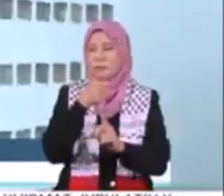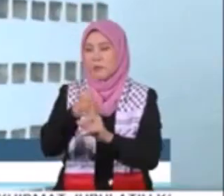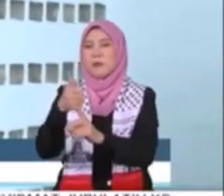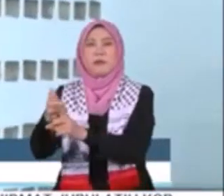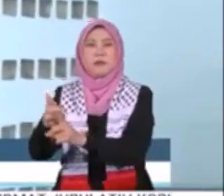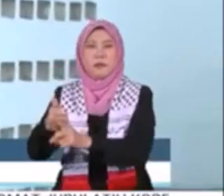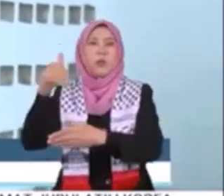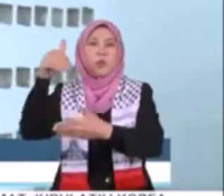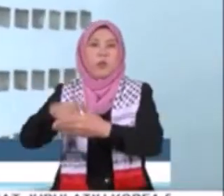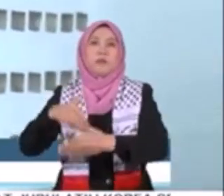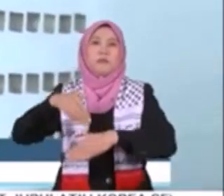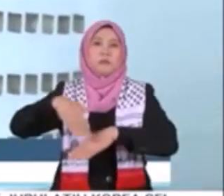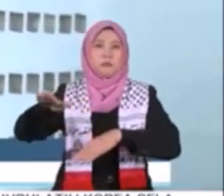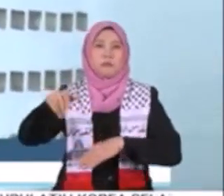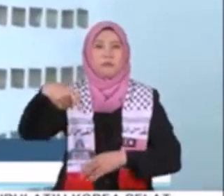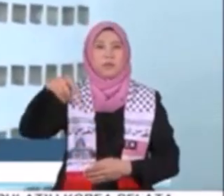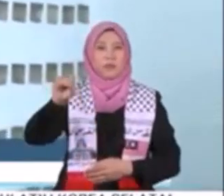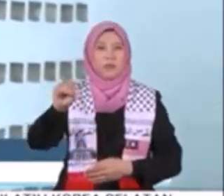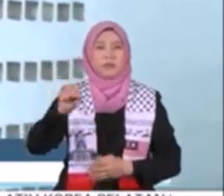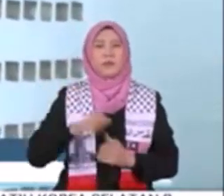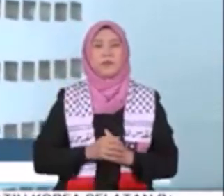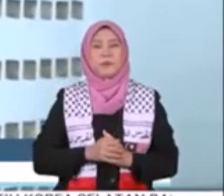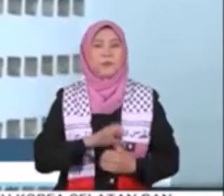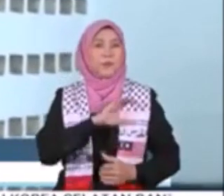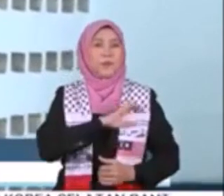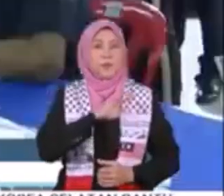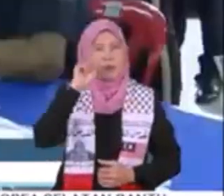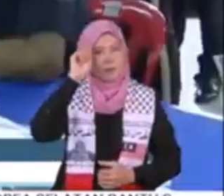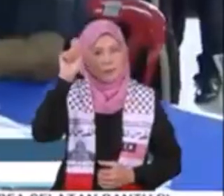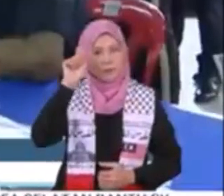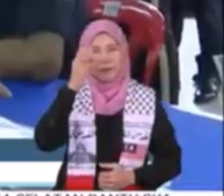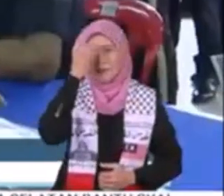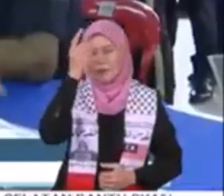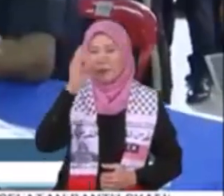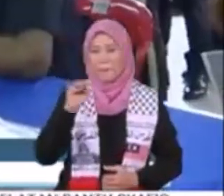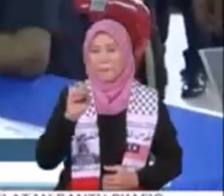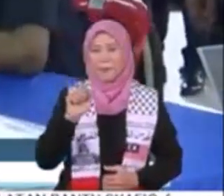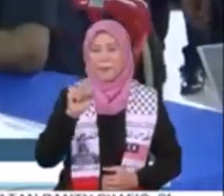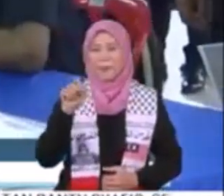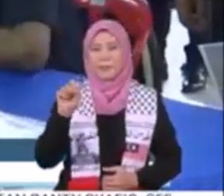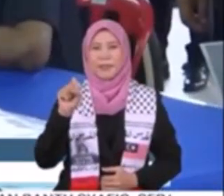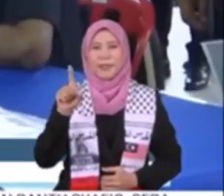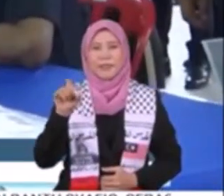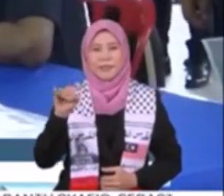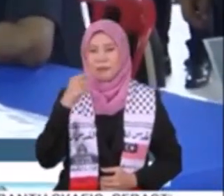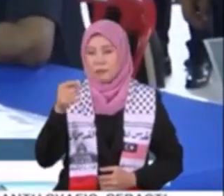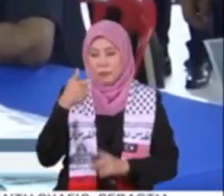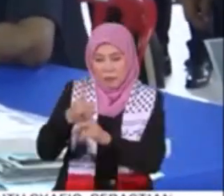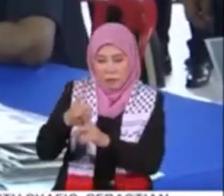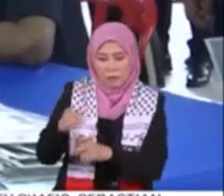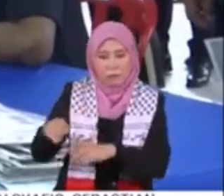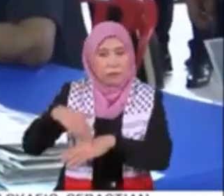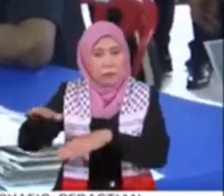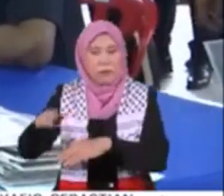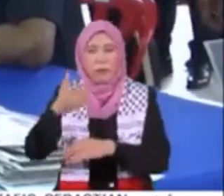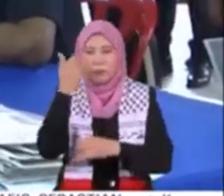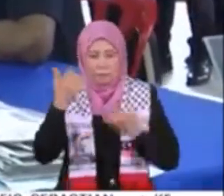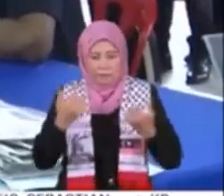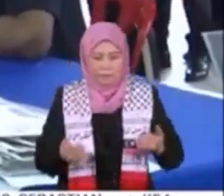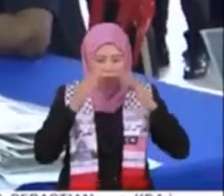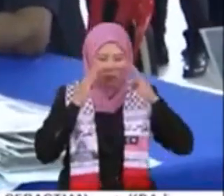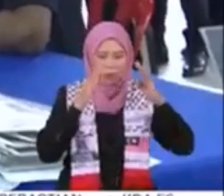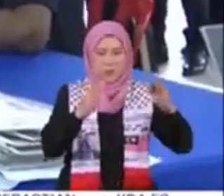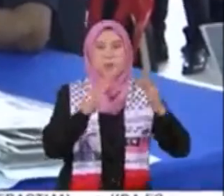melaksanakan undi secara pos sebelum ini ketua polis Terengganu Datuk mazli mazlan berkata mereka diarahkan berbuat demikian bagi memberi tumpuan